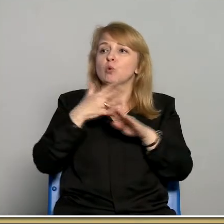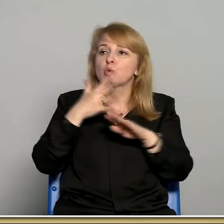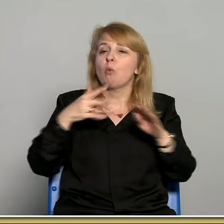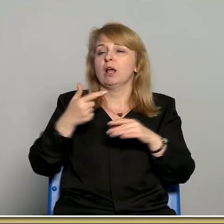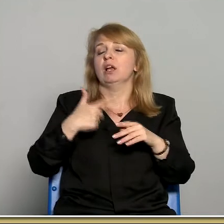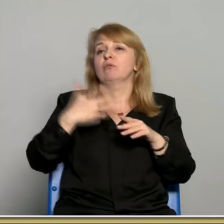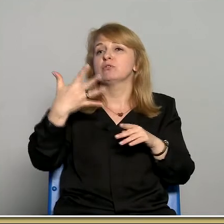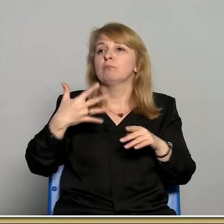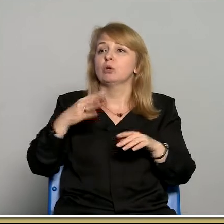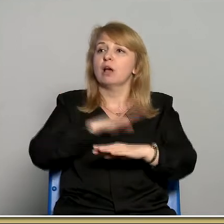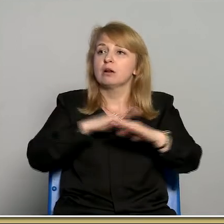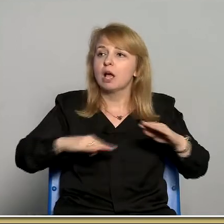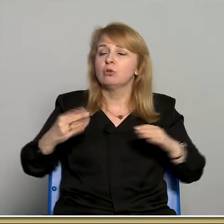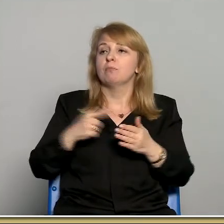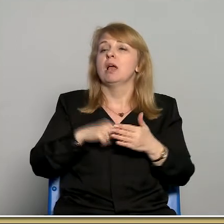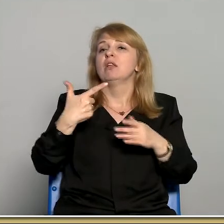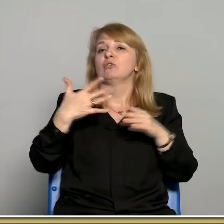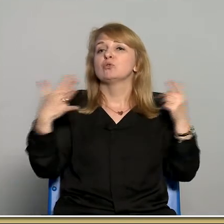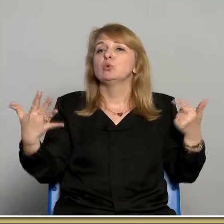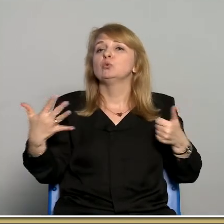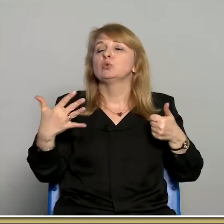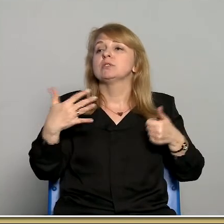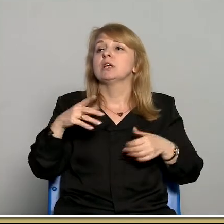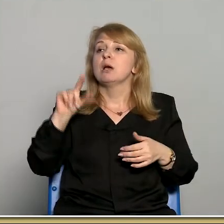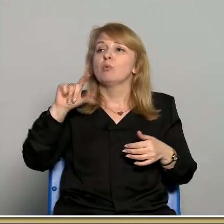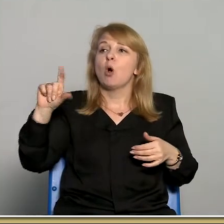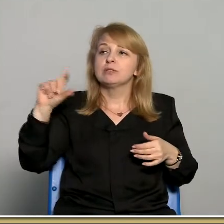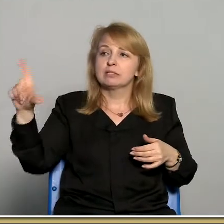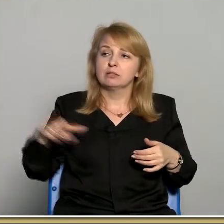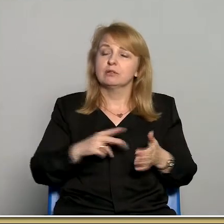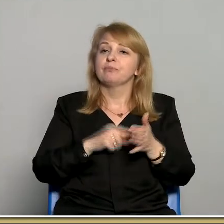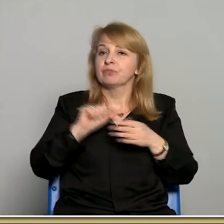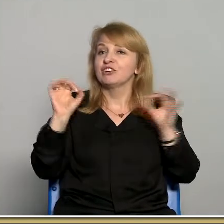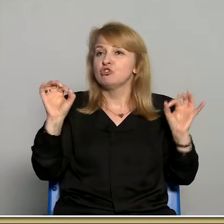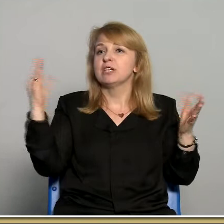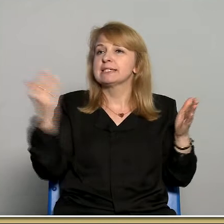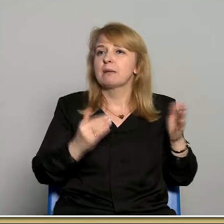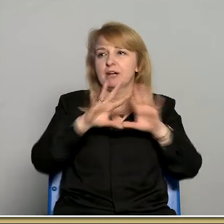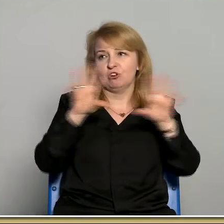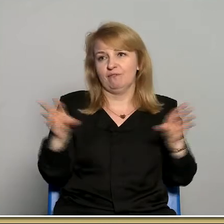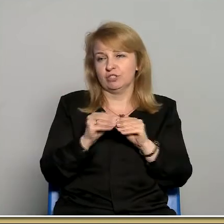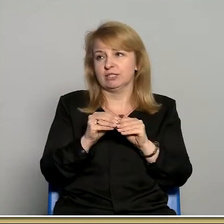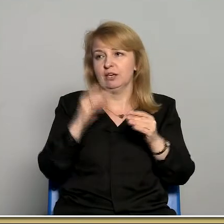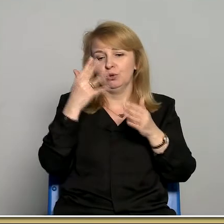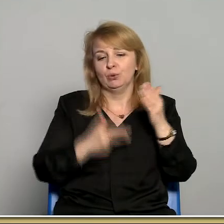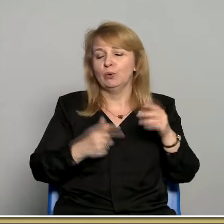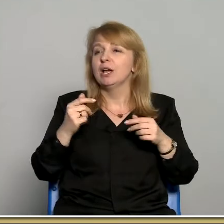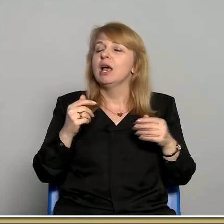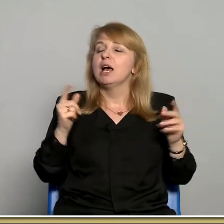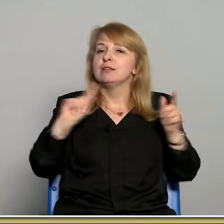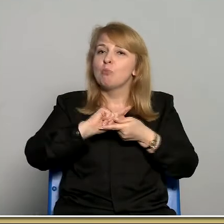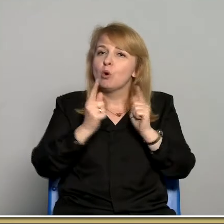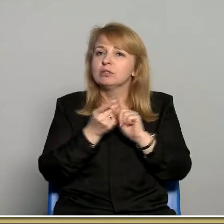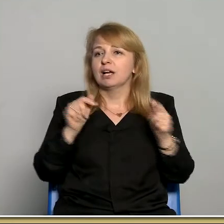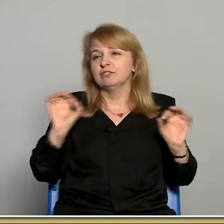25 w Radomu i 26 w Płosku. Już dzisiaj zapraszam Państwa też na te